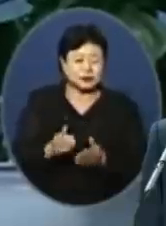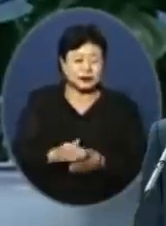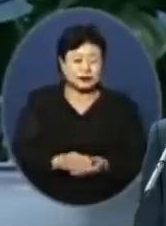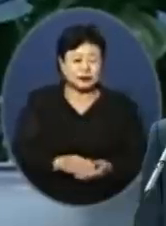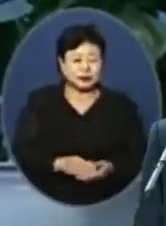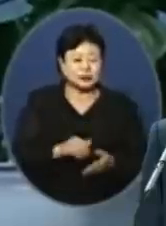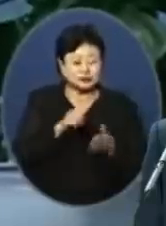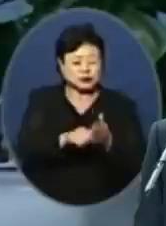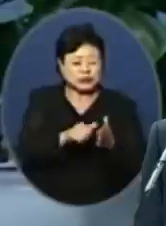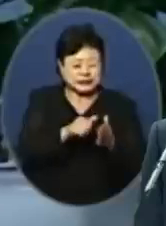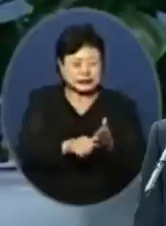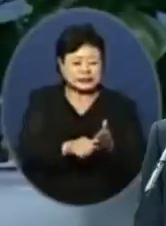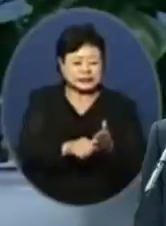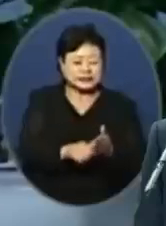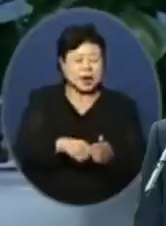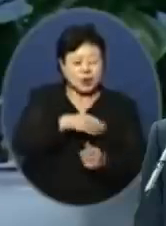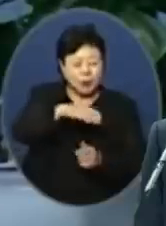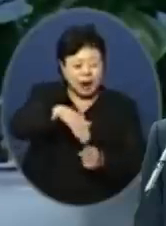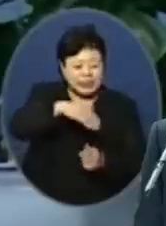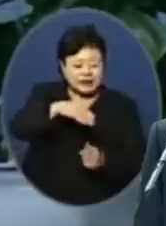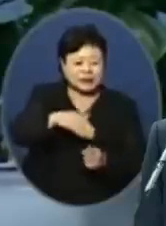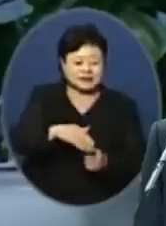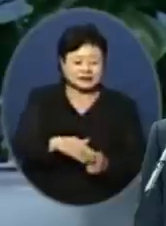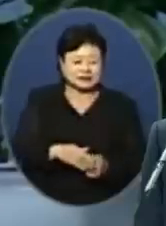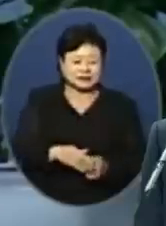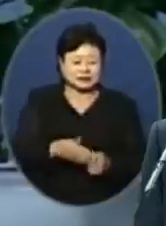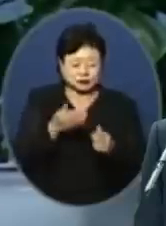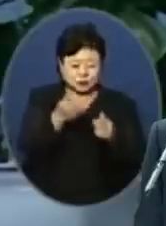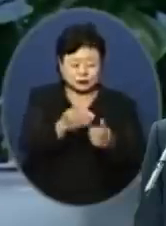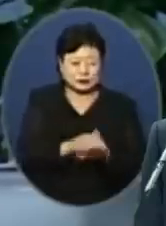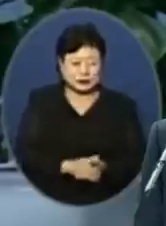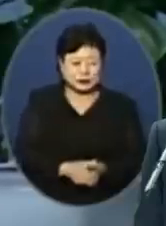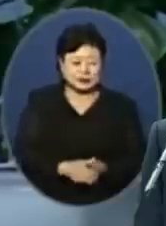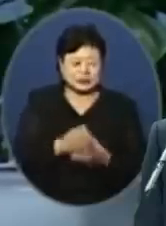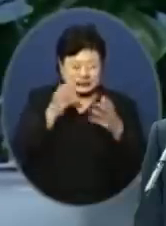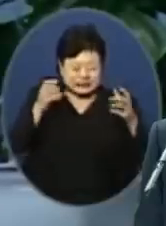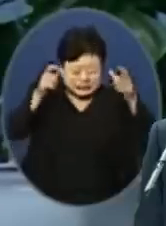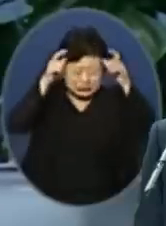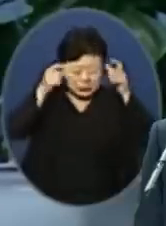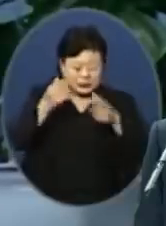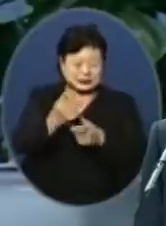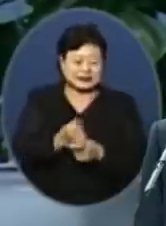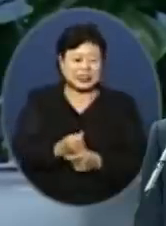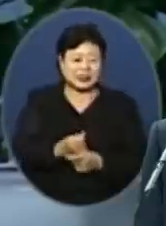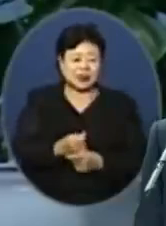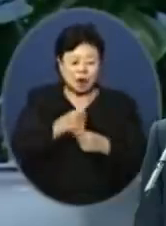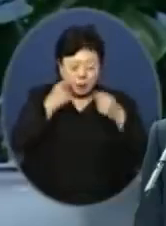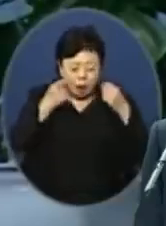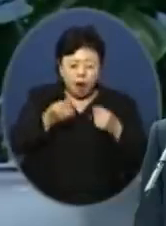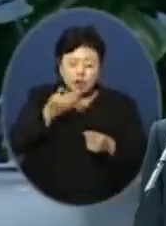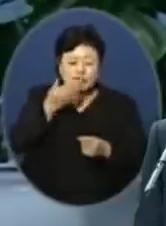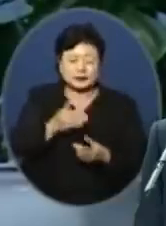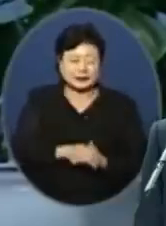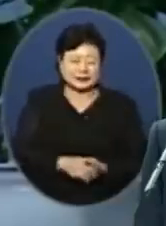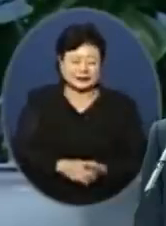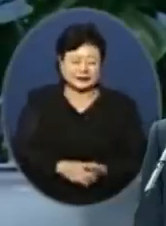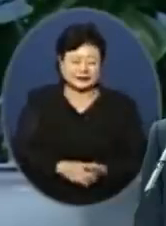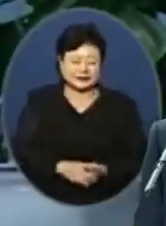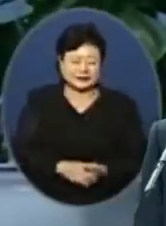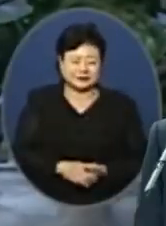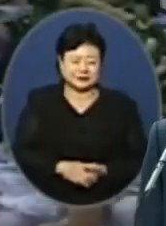모든 물질과 환경을 상속으로 주는 것입니다. 살찐 송아지를 잡고 먹고 즐기는 것이